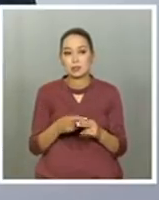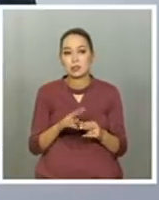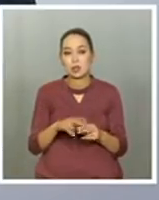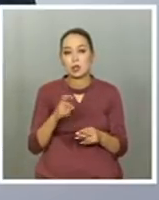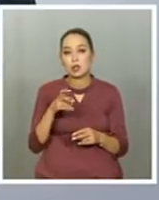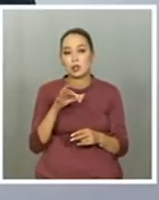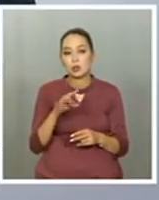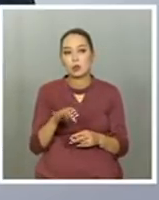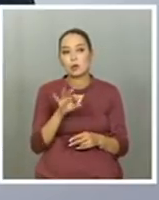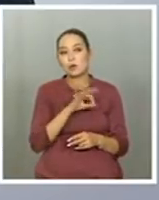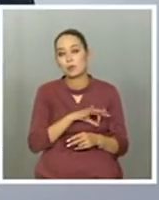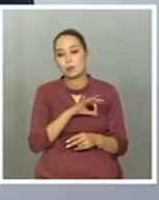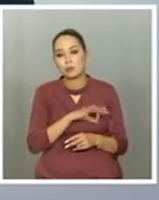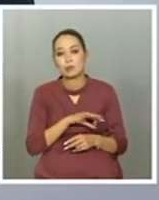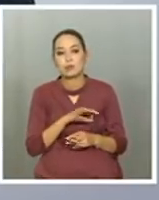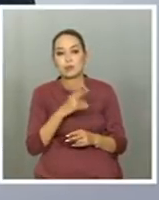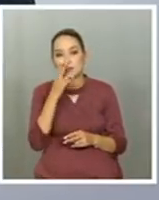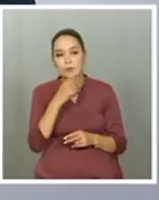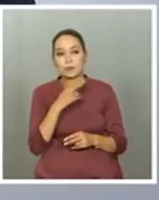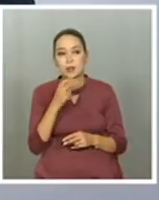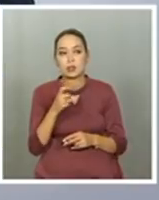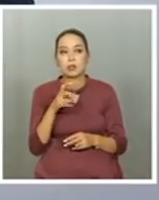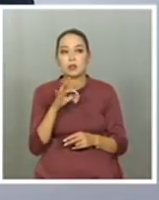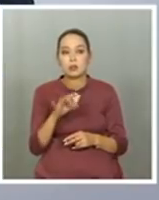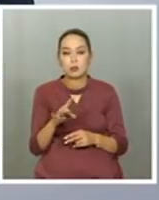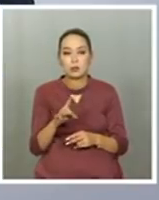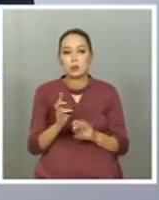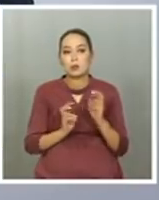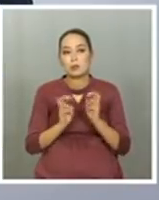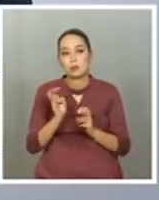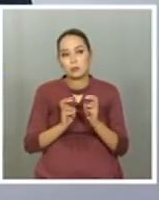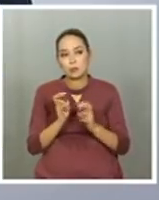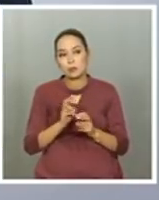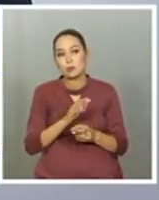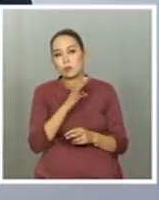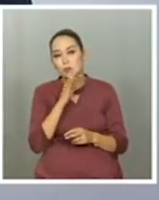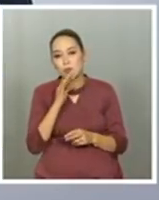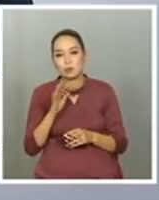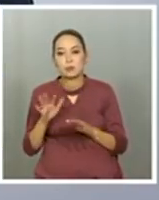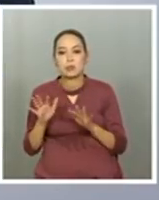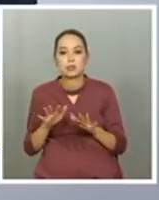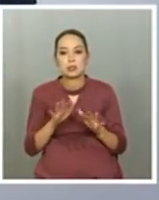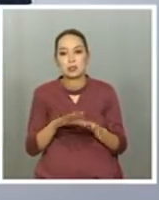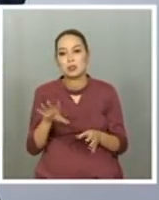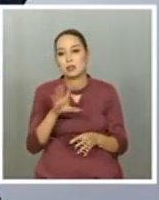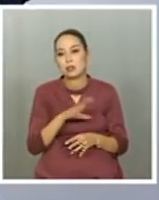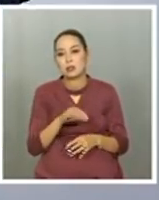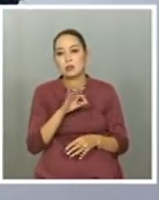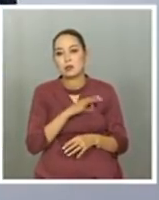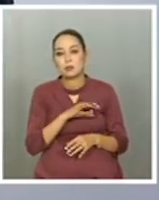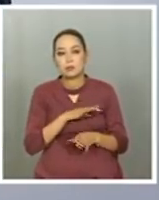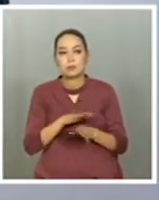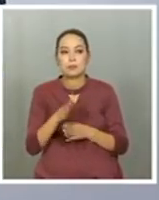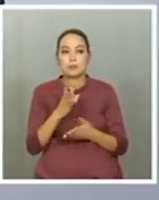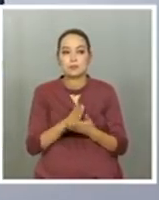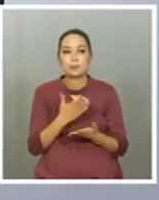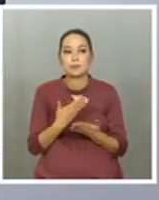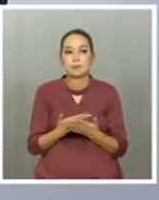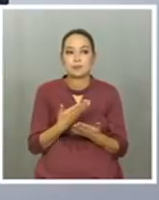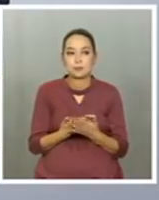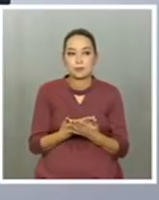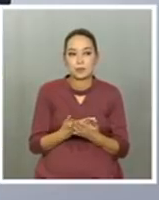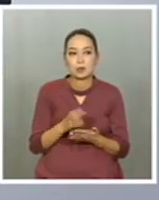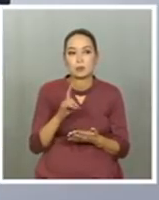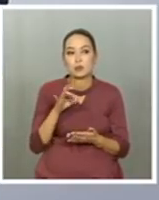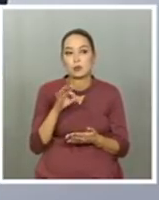хлордың қолдануына назар аударайық. Хлор өндірісте көп салаларда қолданады. Мысал үшін йод пен бромды